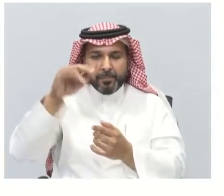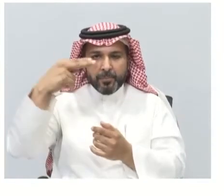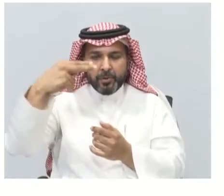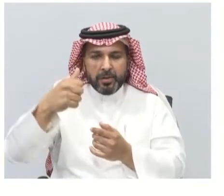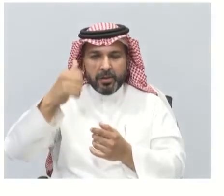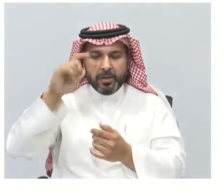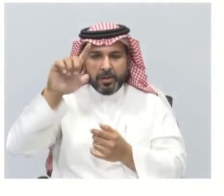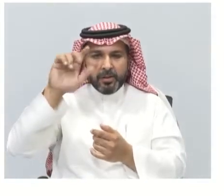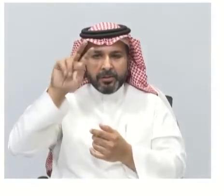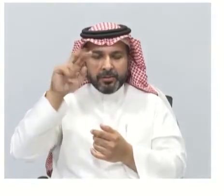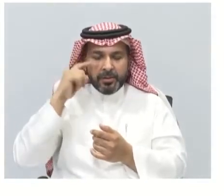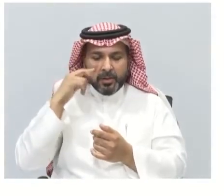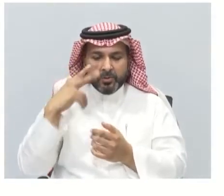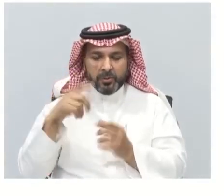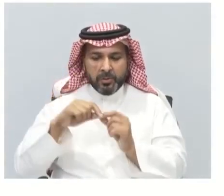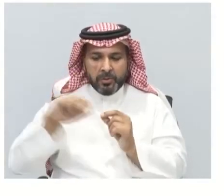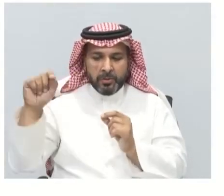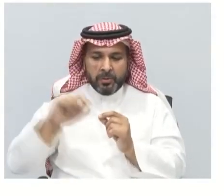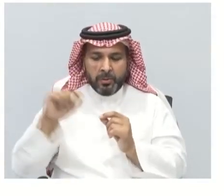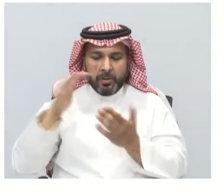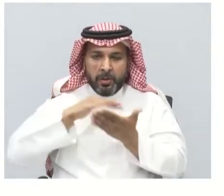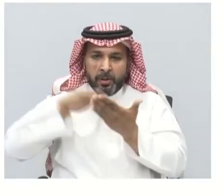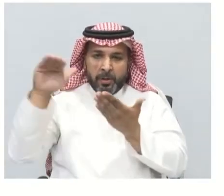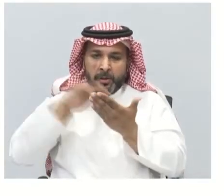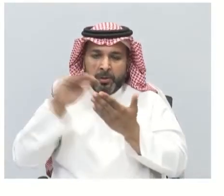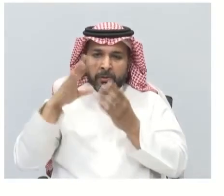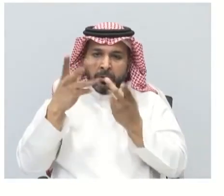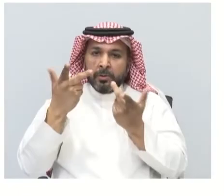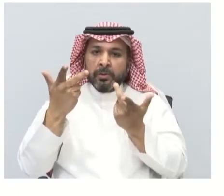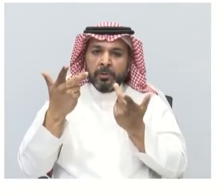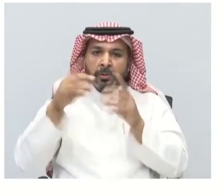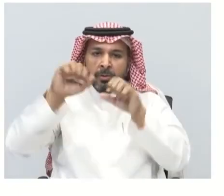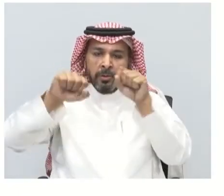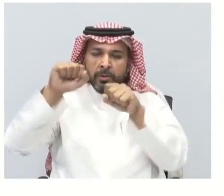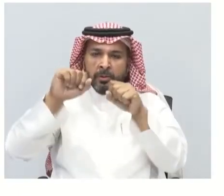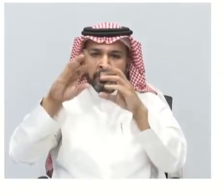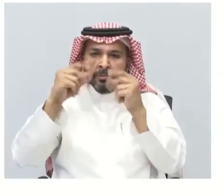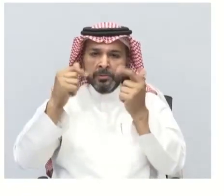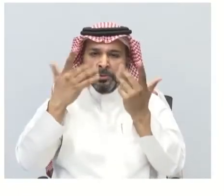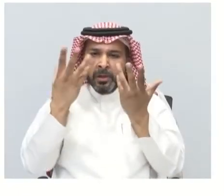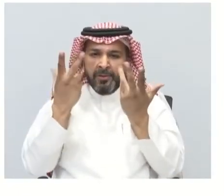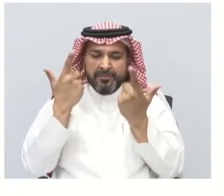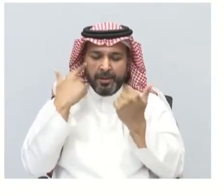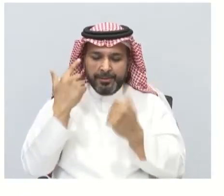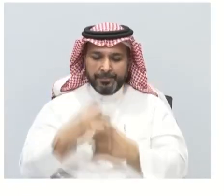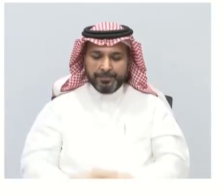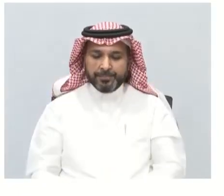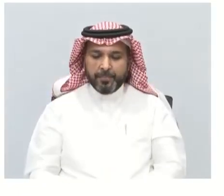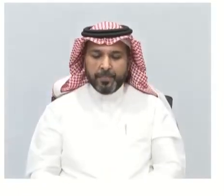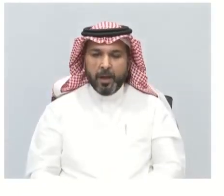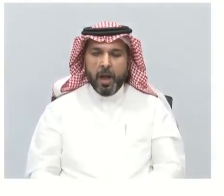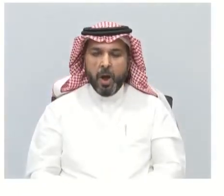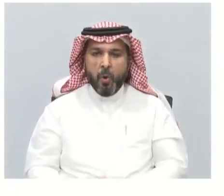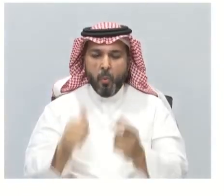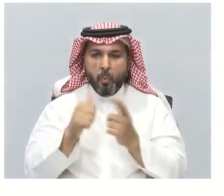المار بين نقطتين الموجودتين عندي في السؤال طيب كيف نجيب معادله المستقيم اول حاجه ناتي